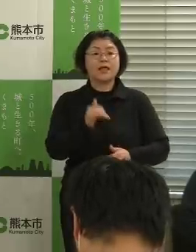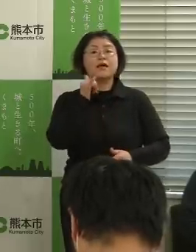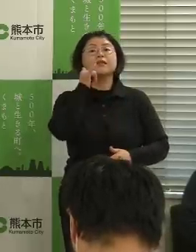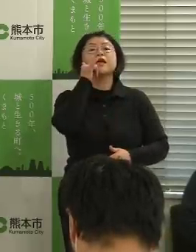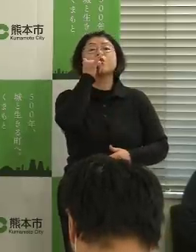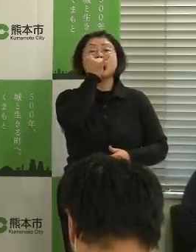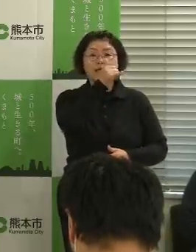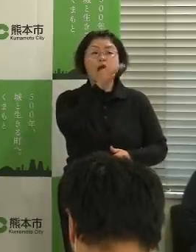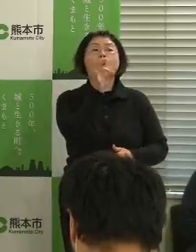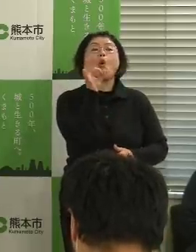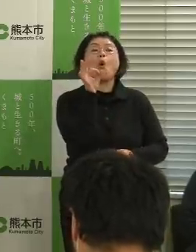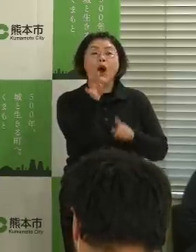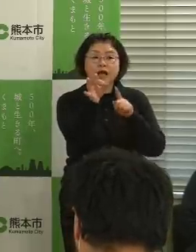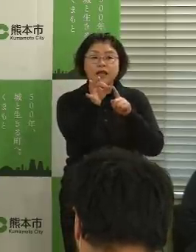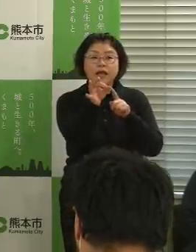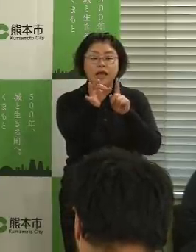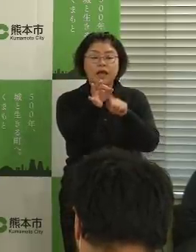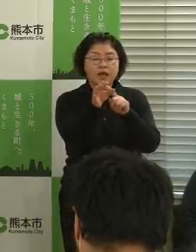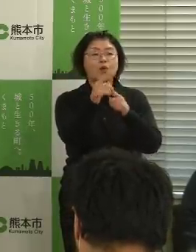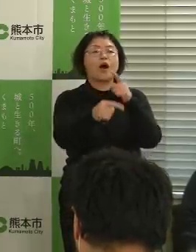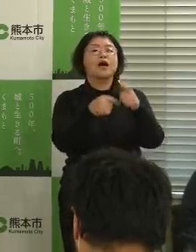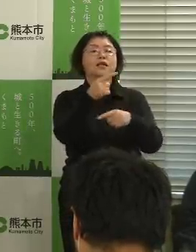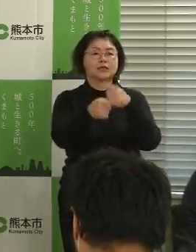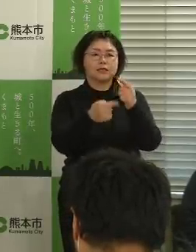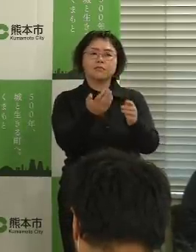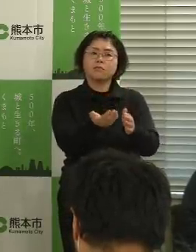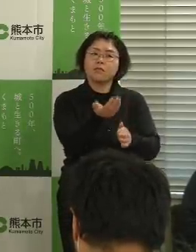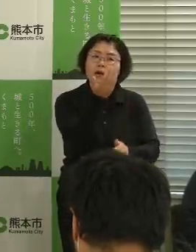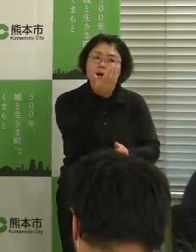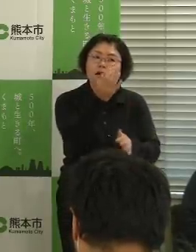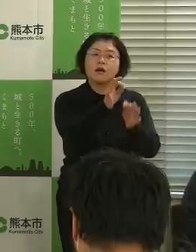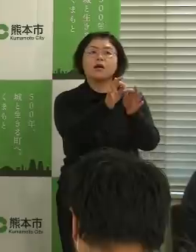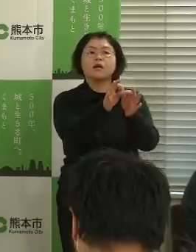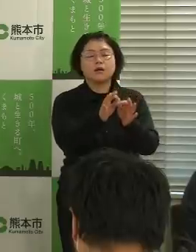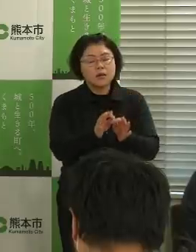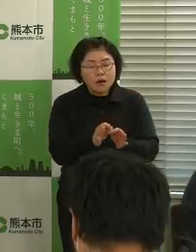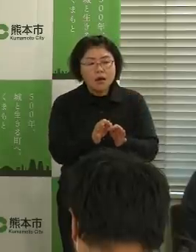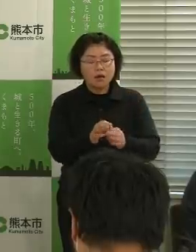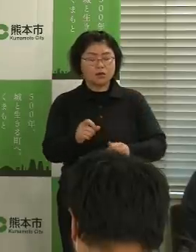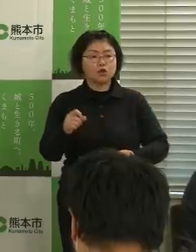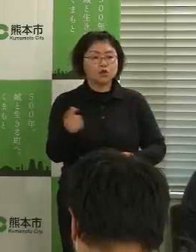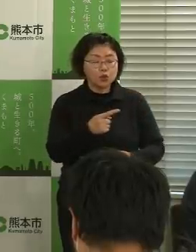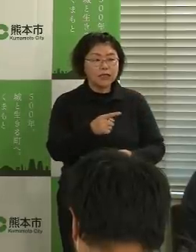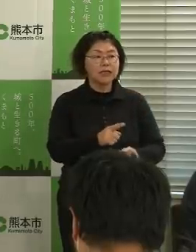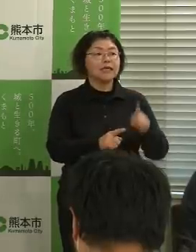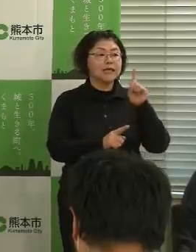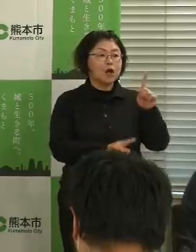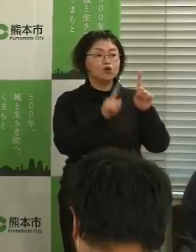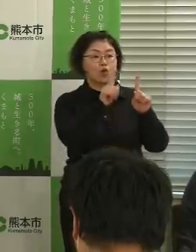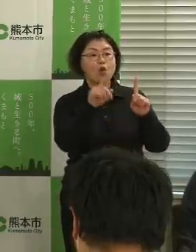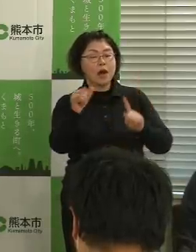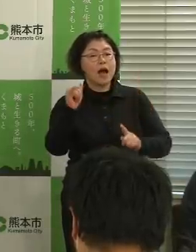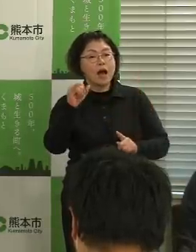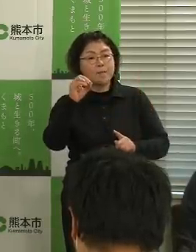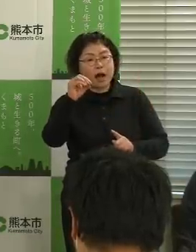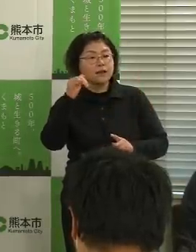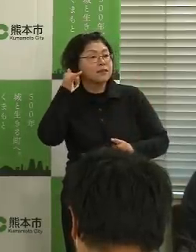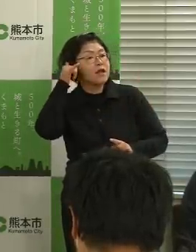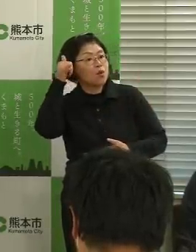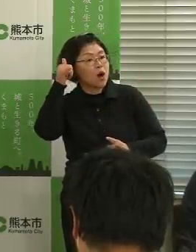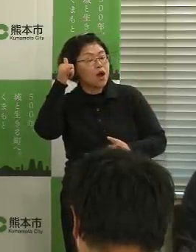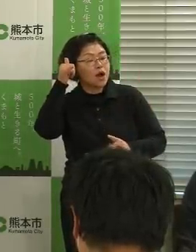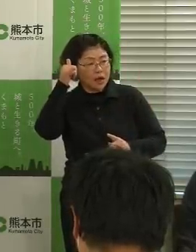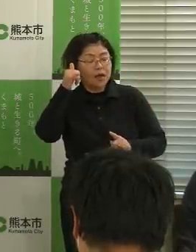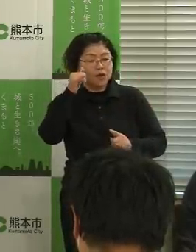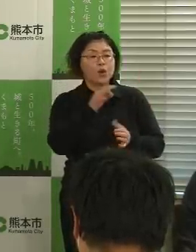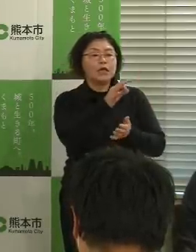話でお金の話が出ましたら、すぐに110番していただくか、消費者センター